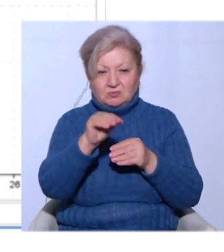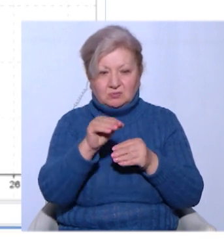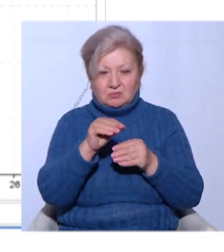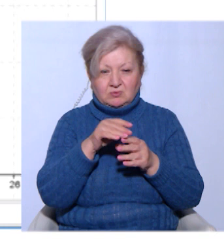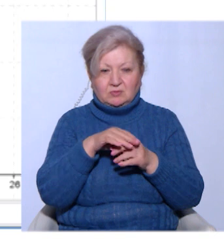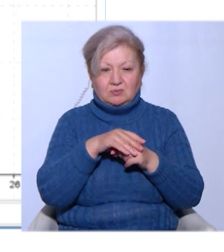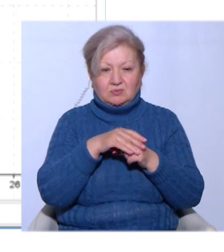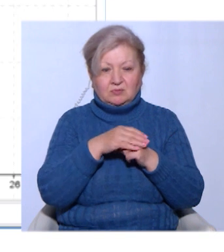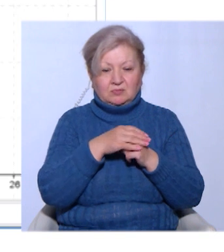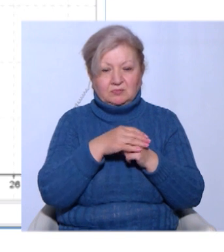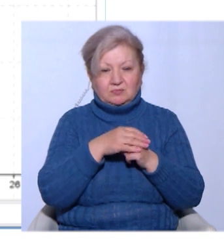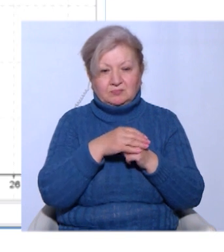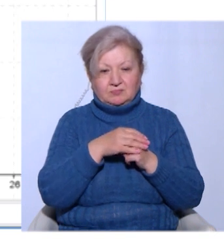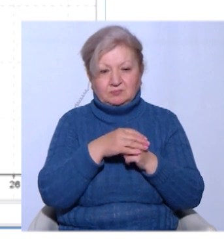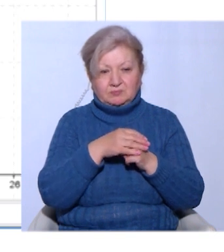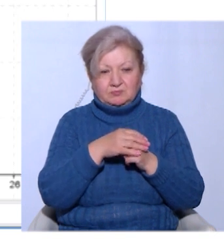ერთის დაგვრჩა.